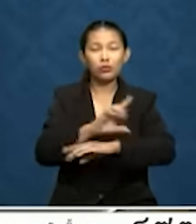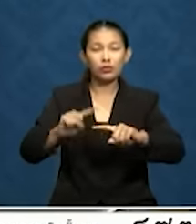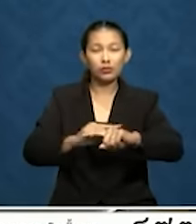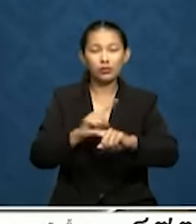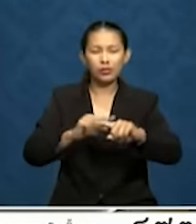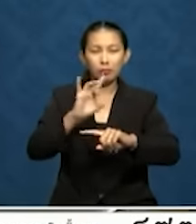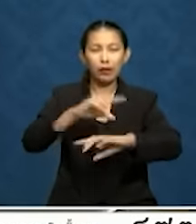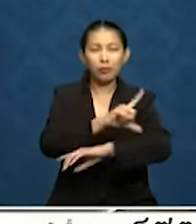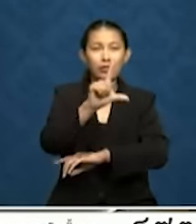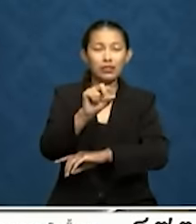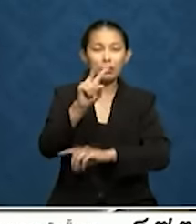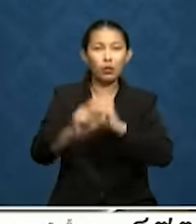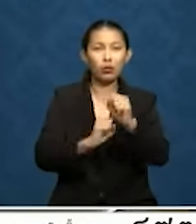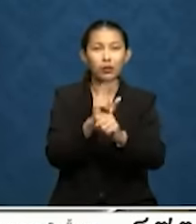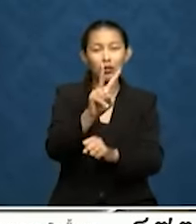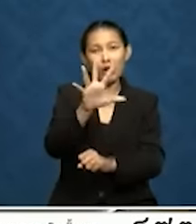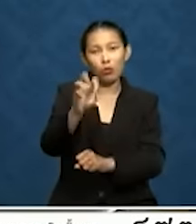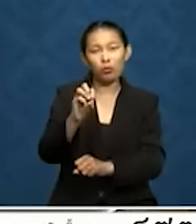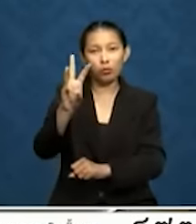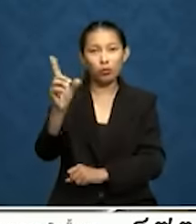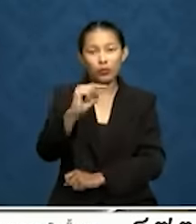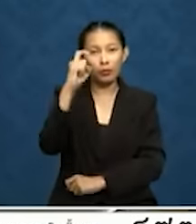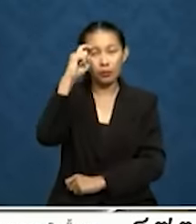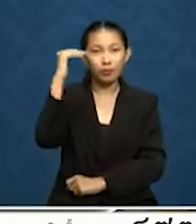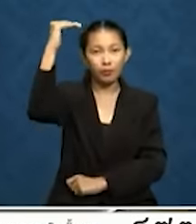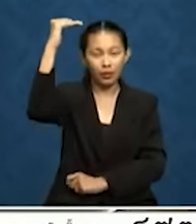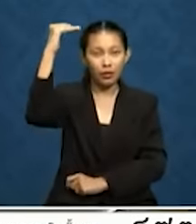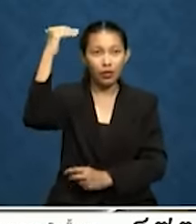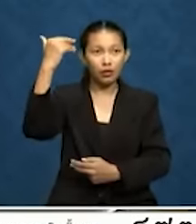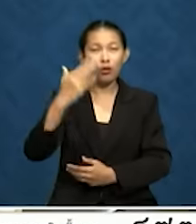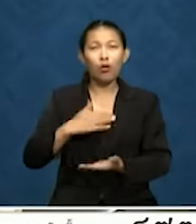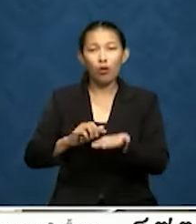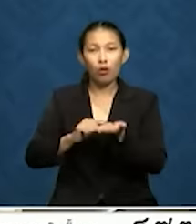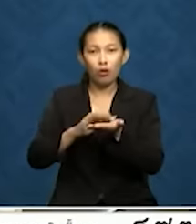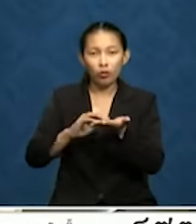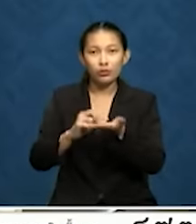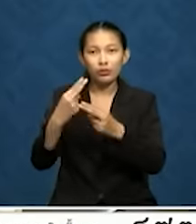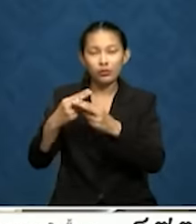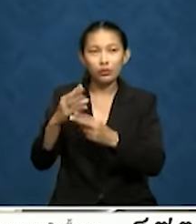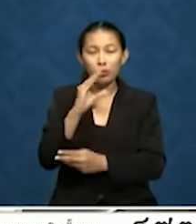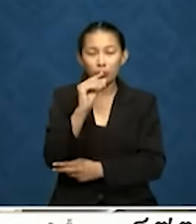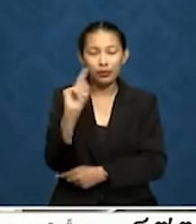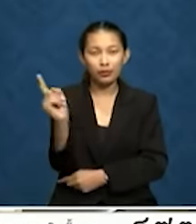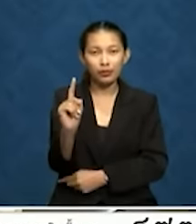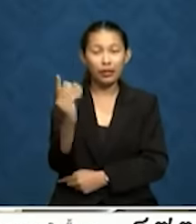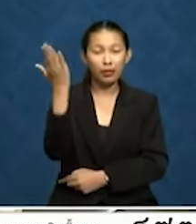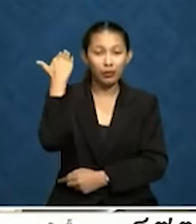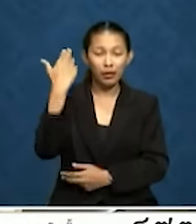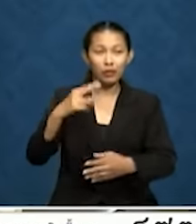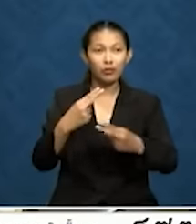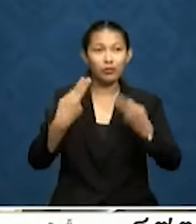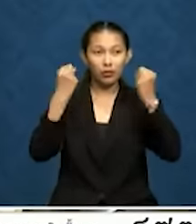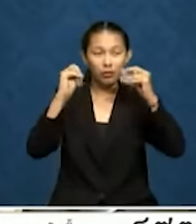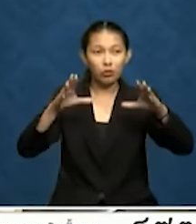คมเมื่อปี2566ที่คุณเศรษฐาทวีสินนะครับขออนุญาตที่เอ่ยนามได้ถูกรับเลือกเป็นนายกเนี่ยในประการที่1เนี่ยณเวล